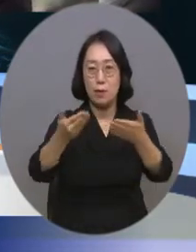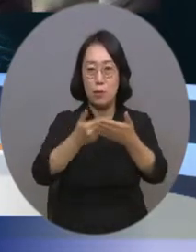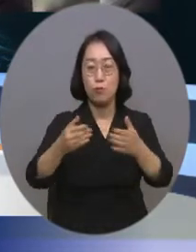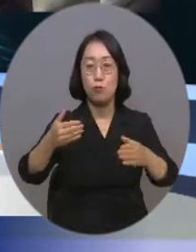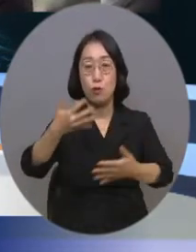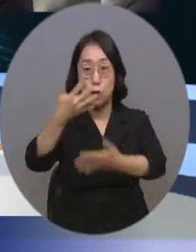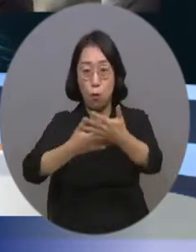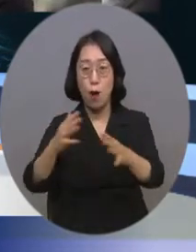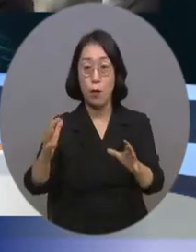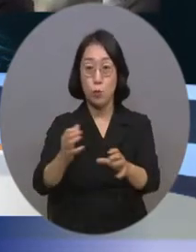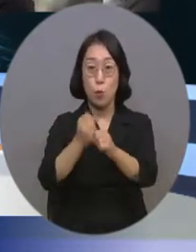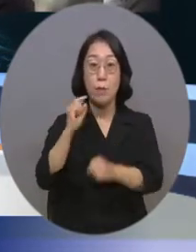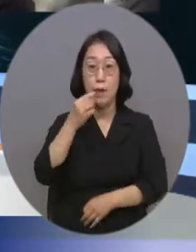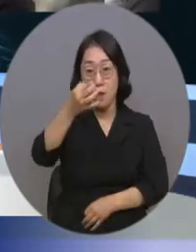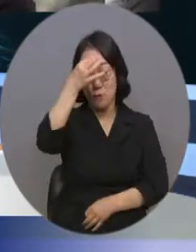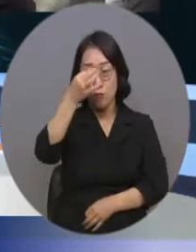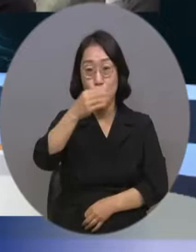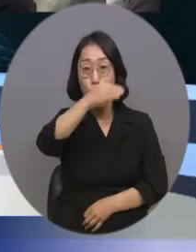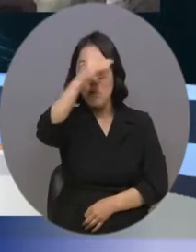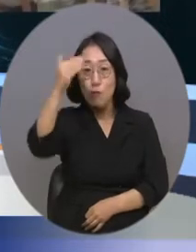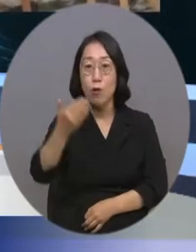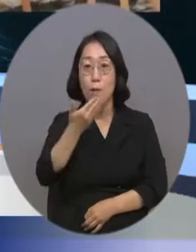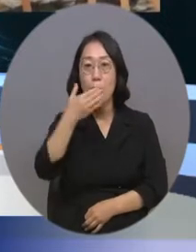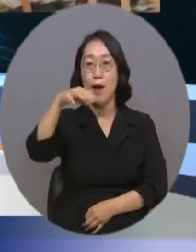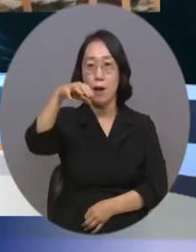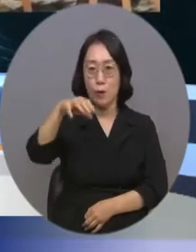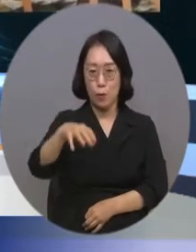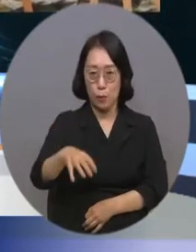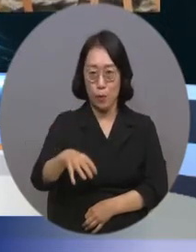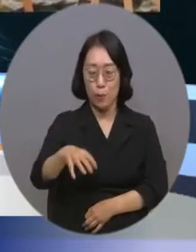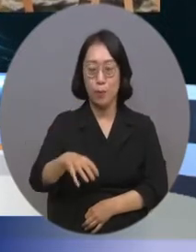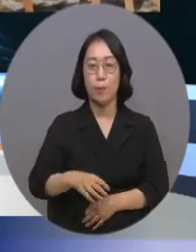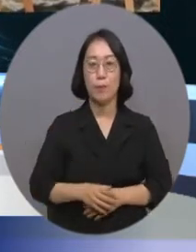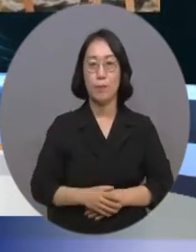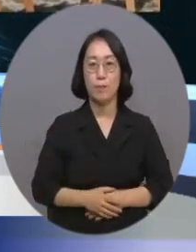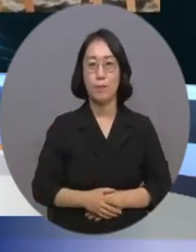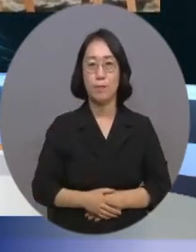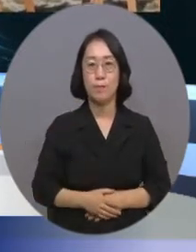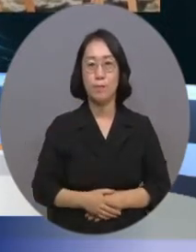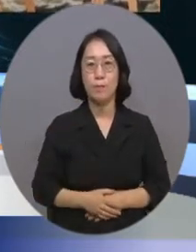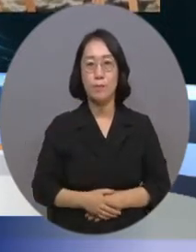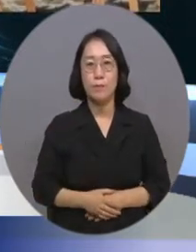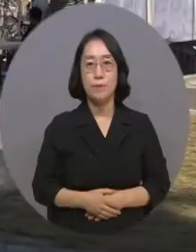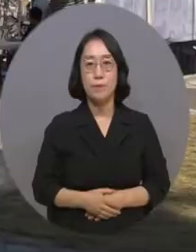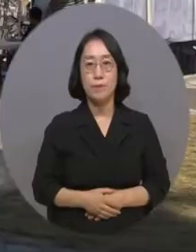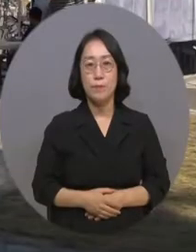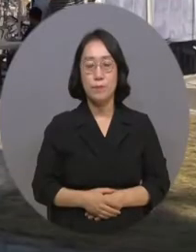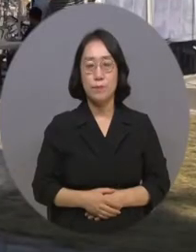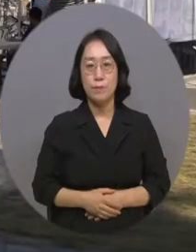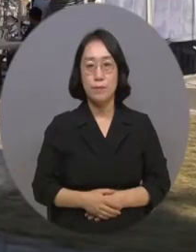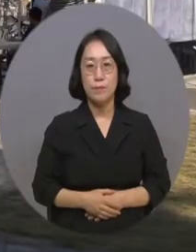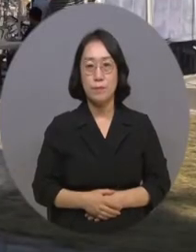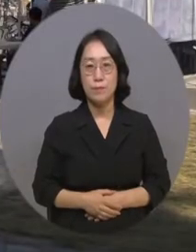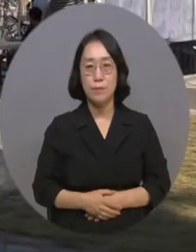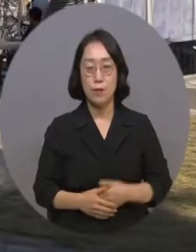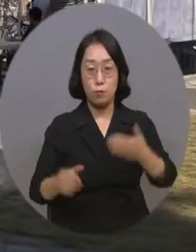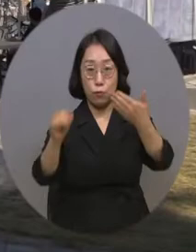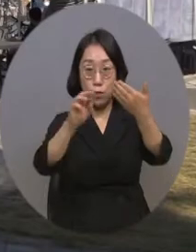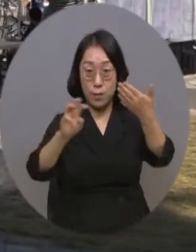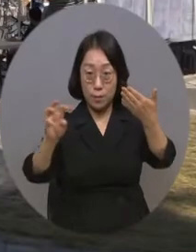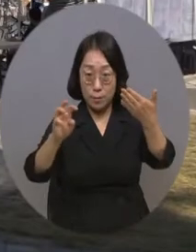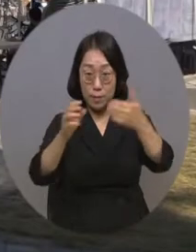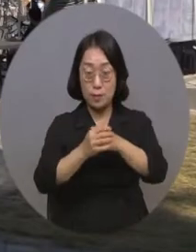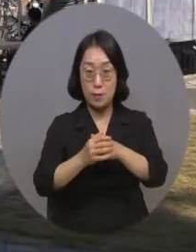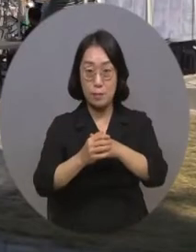등 종합예술을 만나볼 수 있는 시간이 됐는데요. 정우선 기자가 전합니다. 지난 30일 의정부